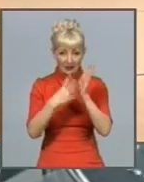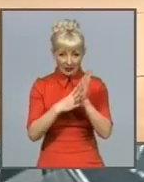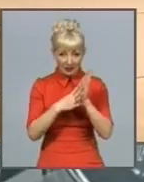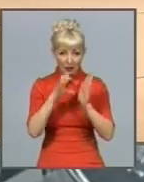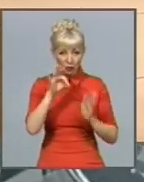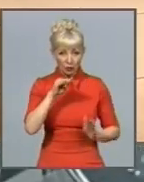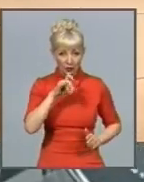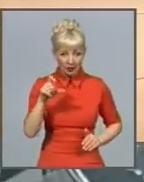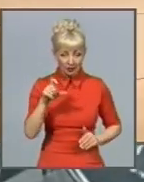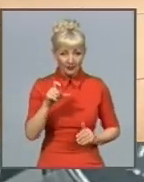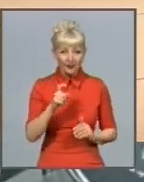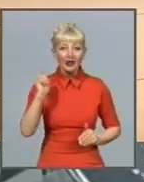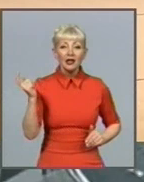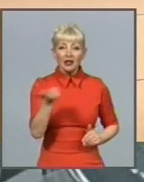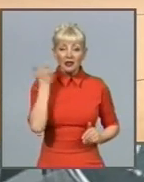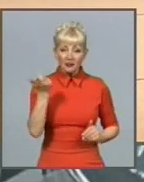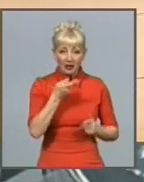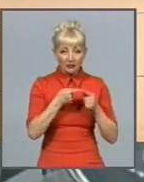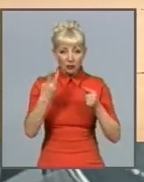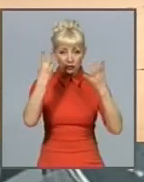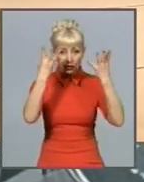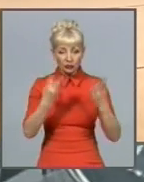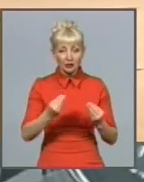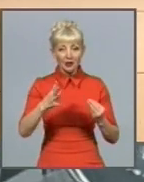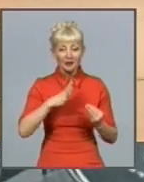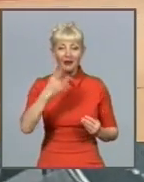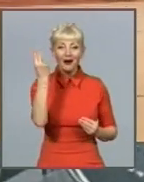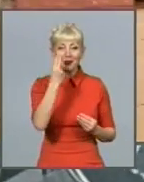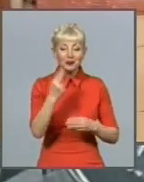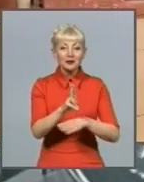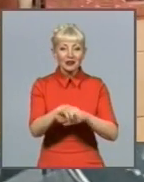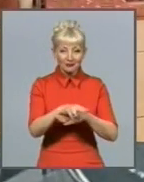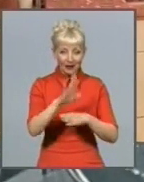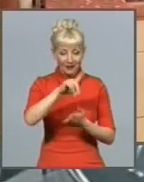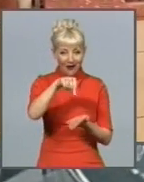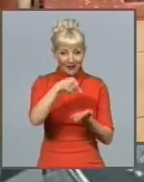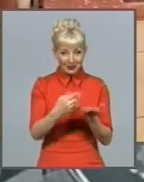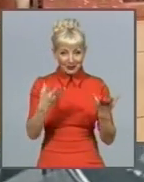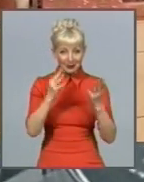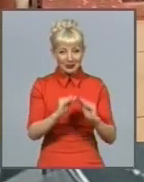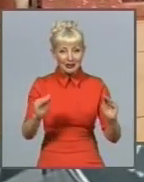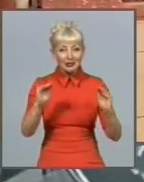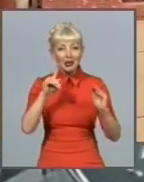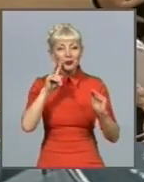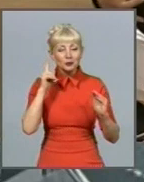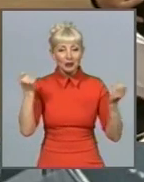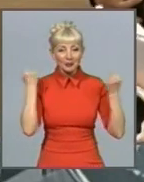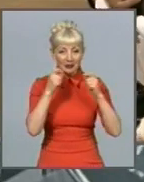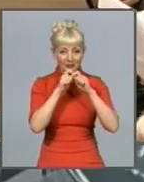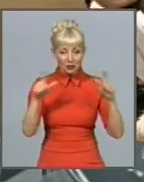В Харькове в течение 3 дней царила художественная гимнастика. В городской комплексной детско-юношеской спортивной школе «Восток»